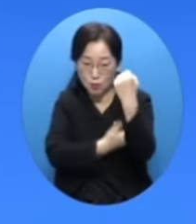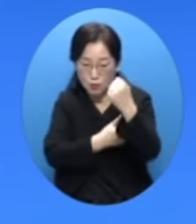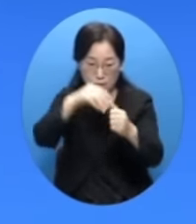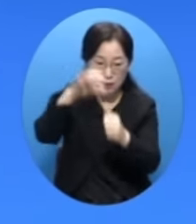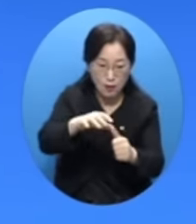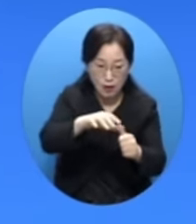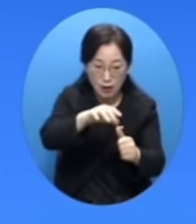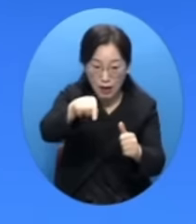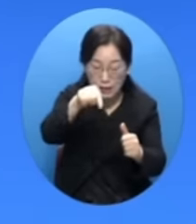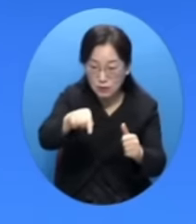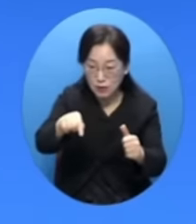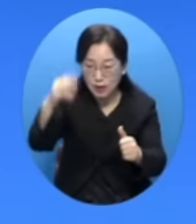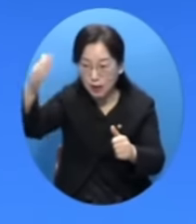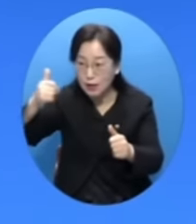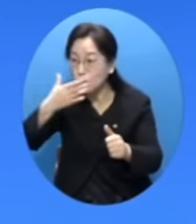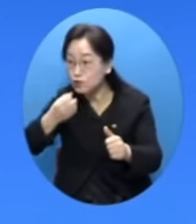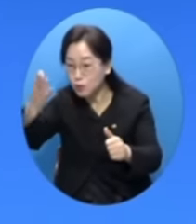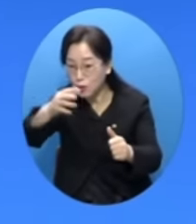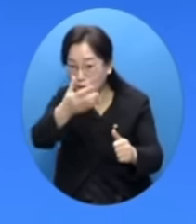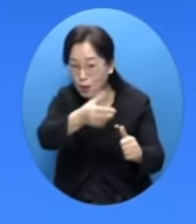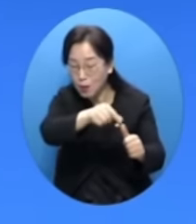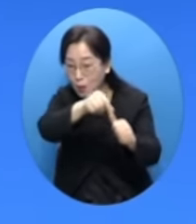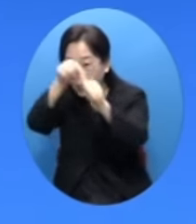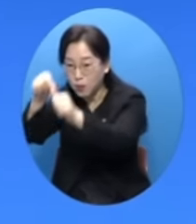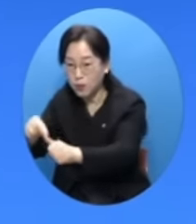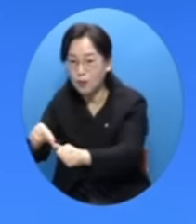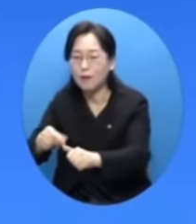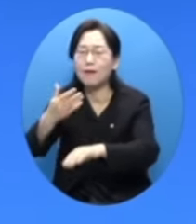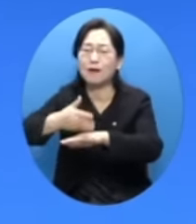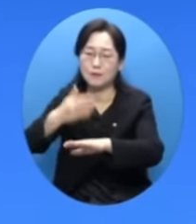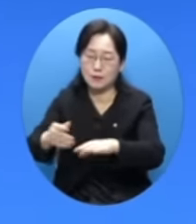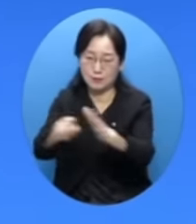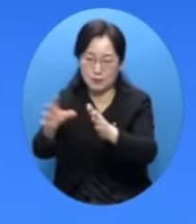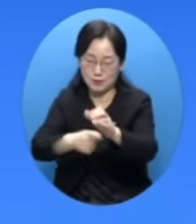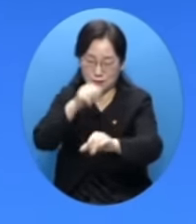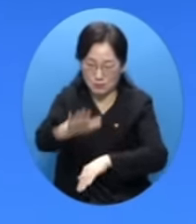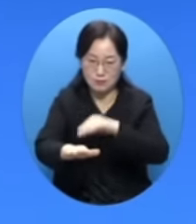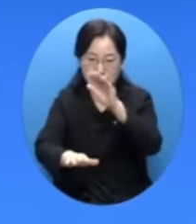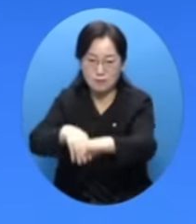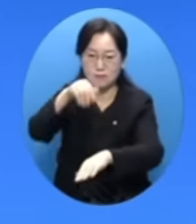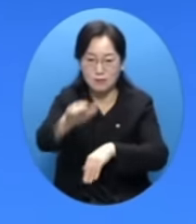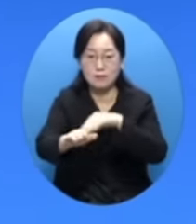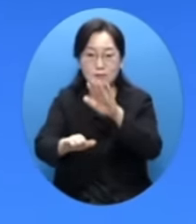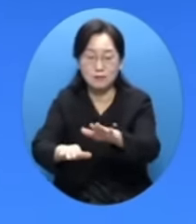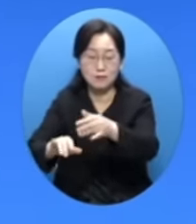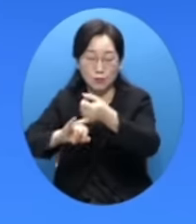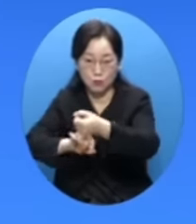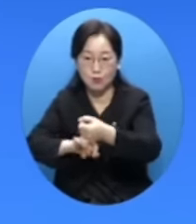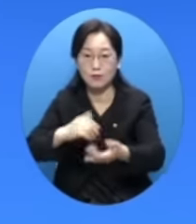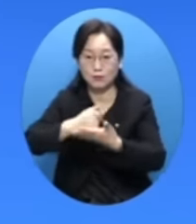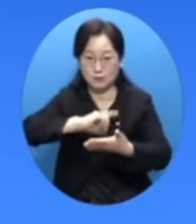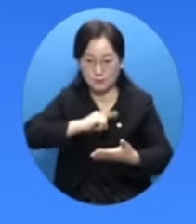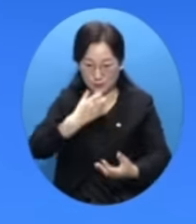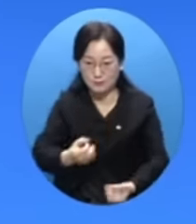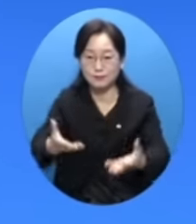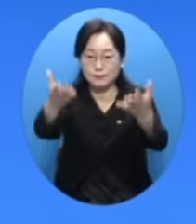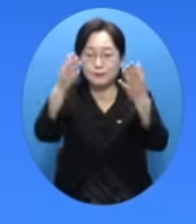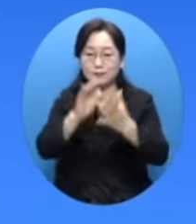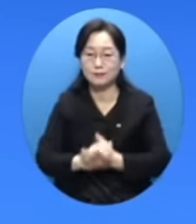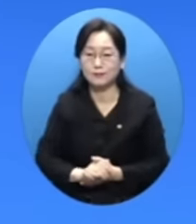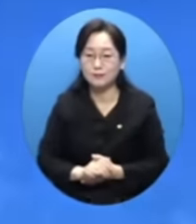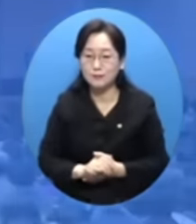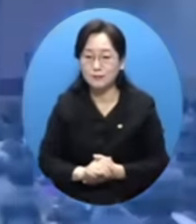하나님의 축복의 아들의 나라로 옮기신 은혜에 감사하며 믿음으로 전진 또 전진 또 전진해 나가는 여러분 되기를 주님의 이름으로